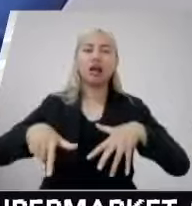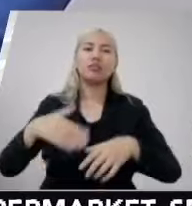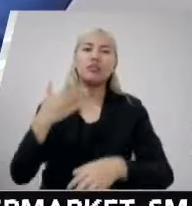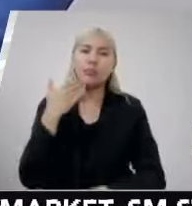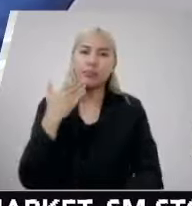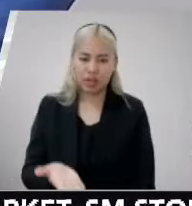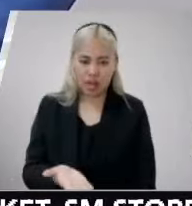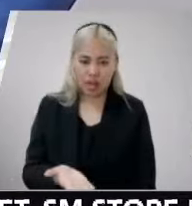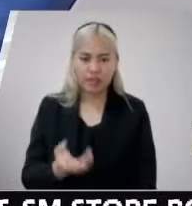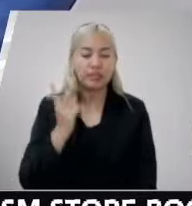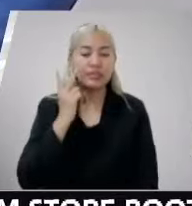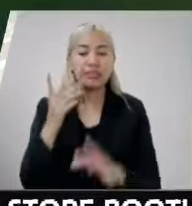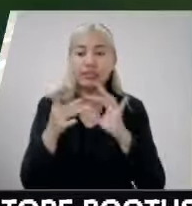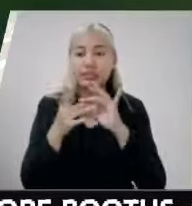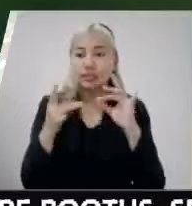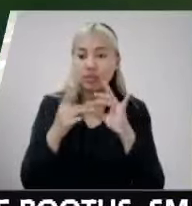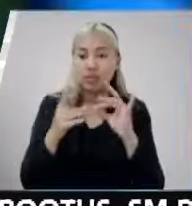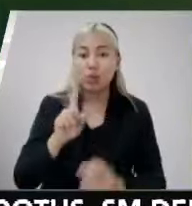North Central